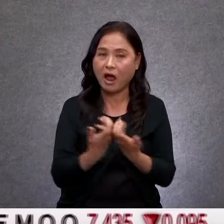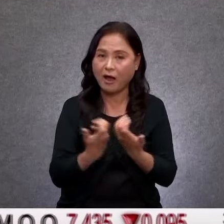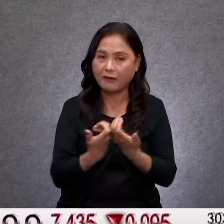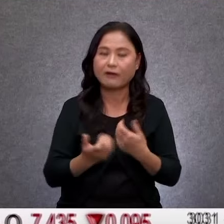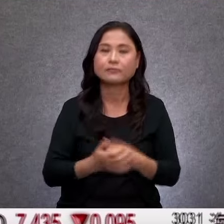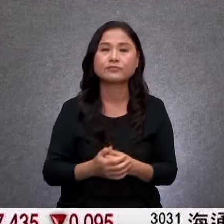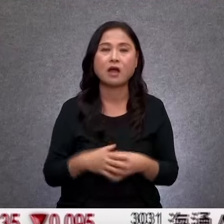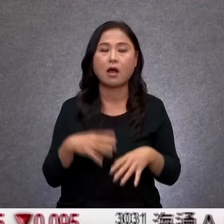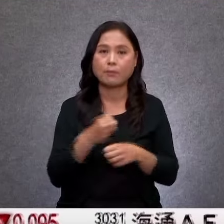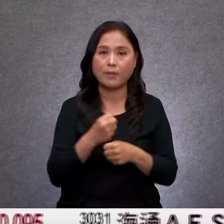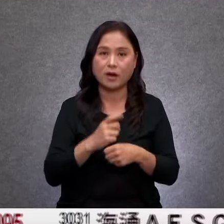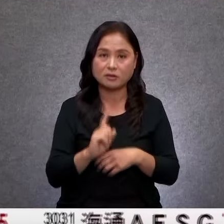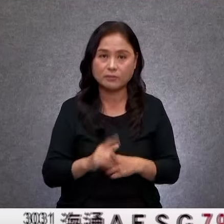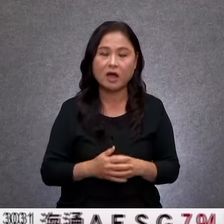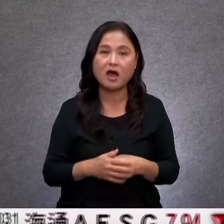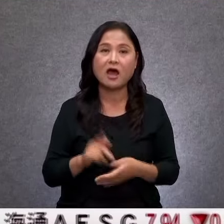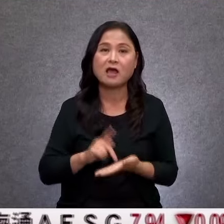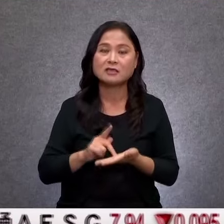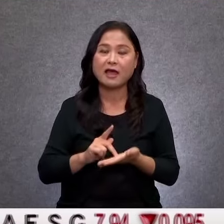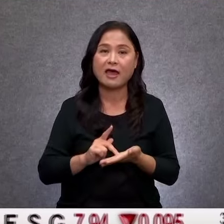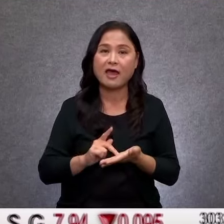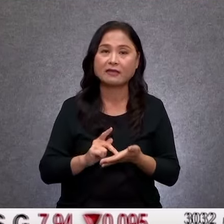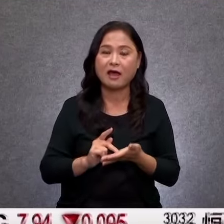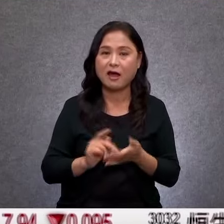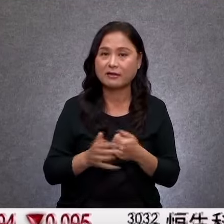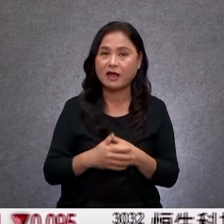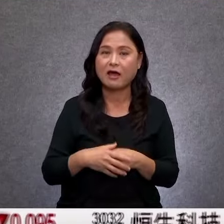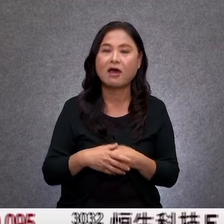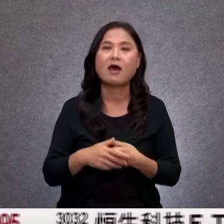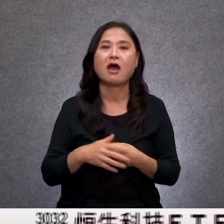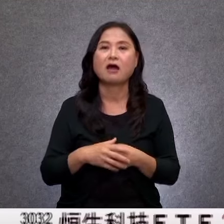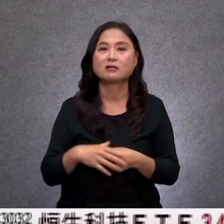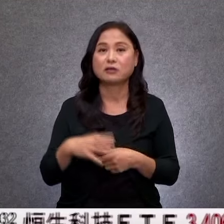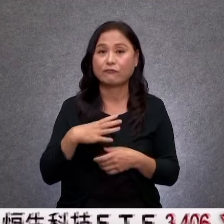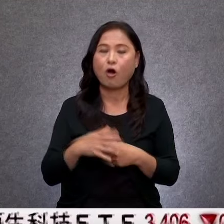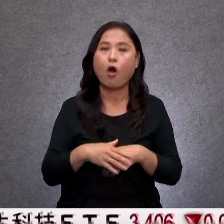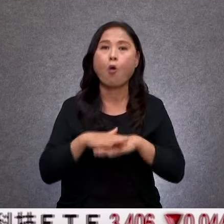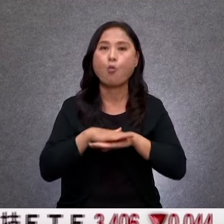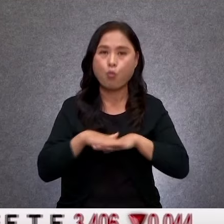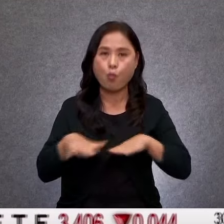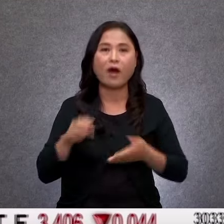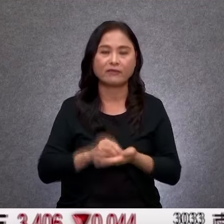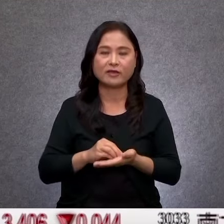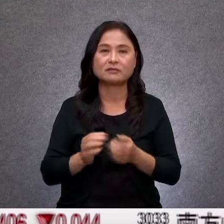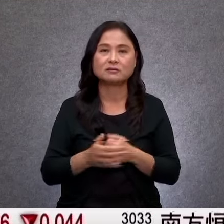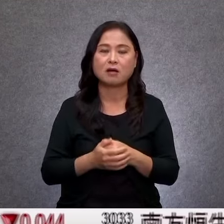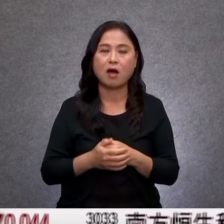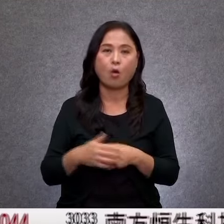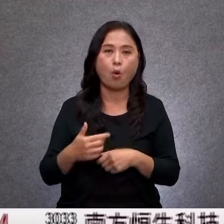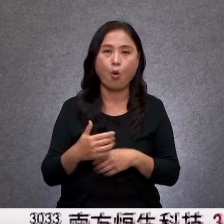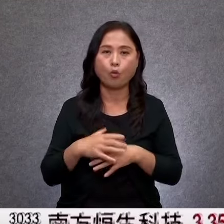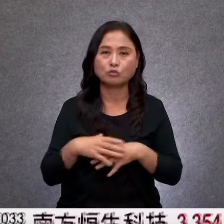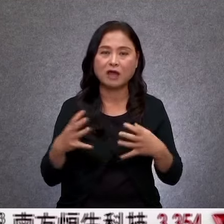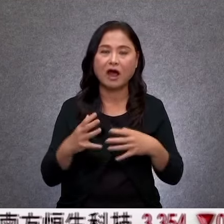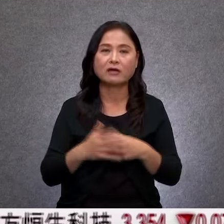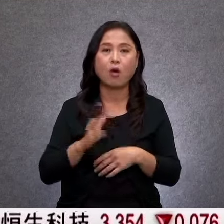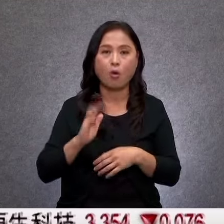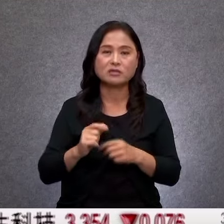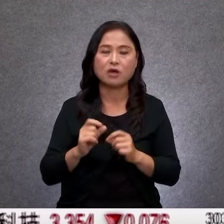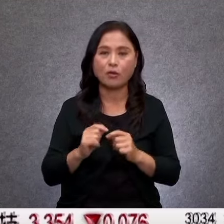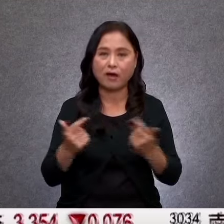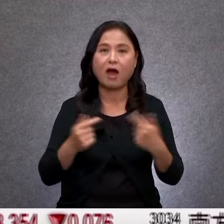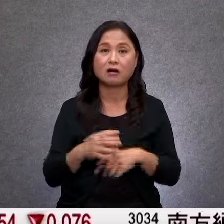所以以比率嚟計嘅，我哋總嘅嚟講咧，我哋嗰個借貸水平咧係非常之穩健，係有好